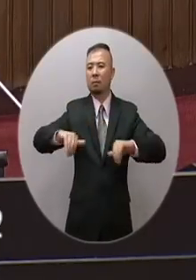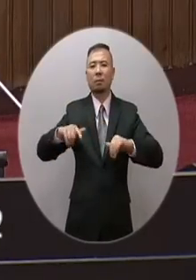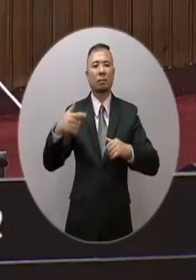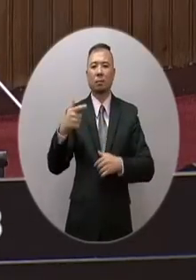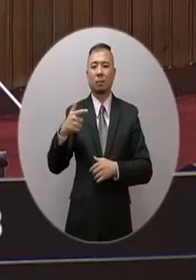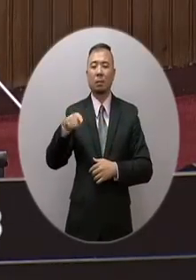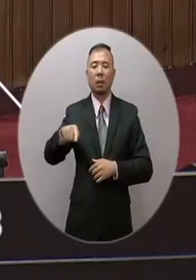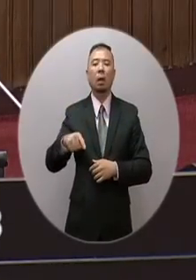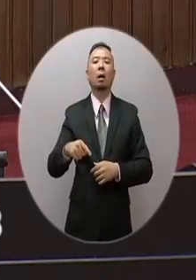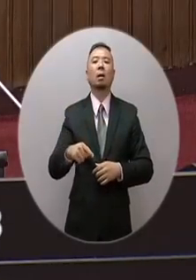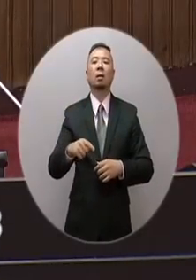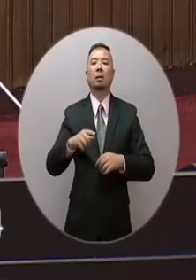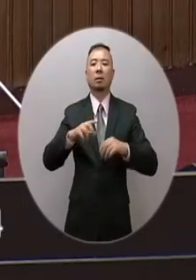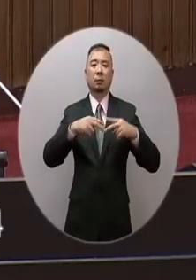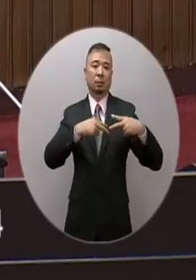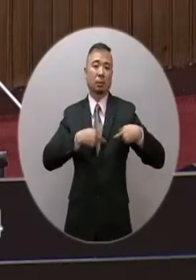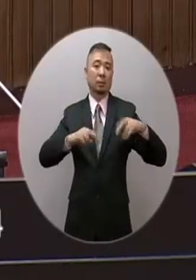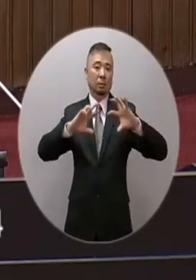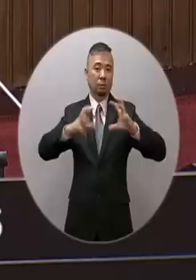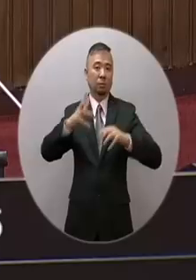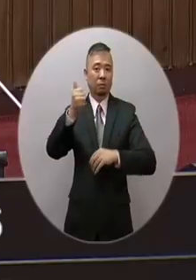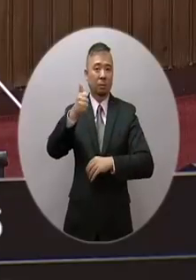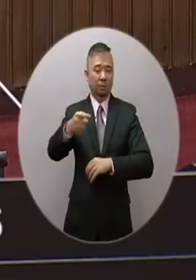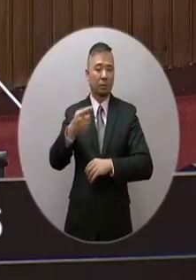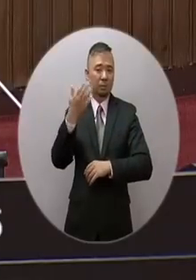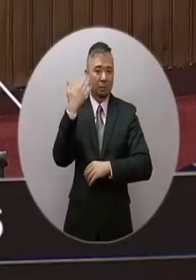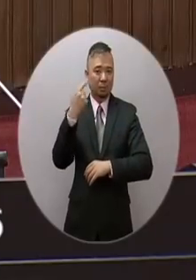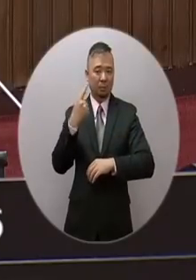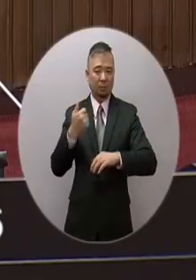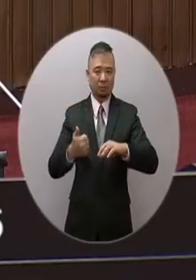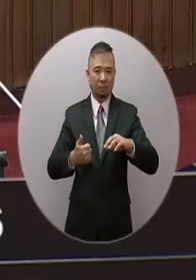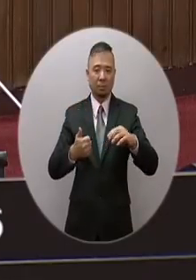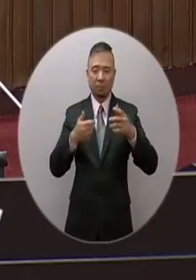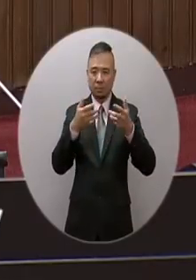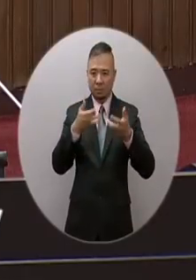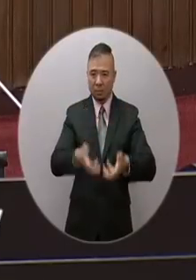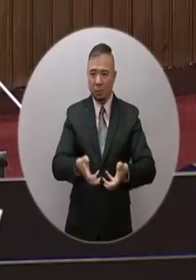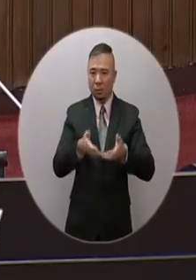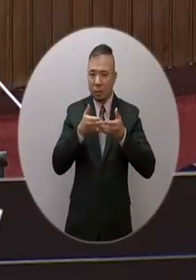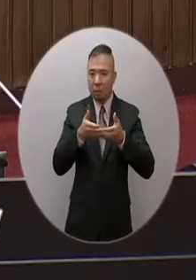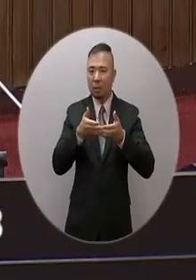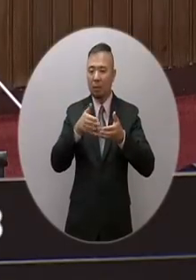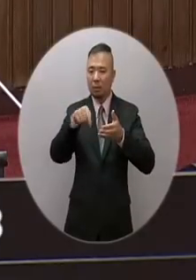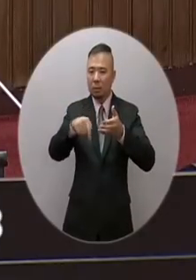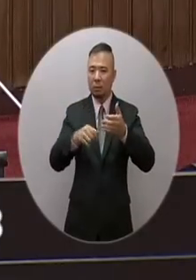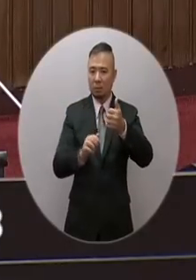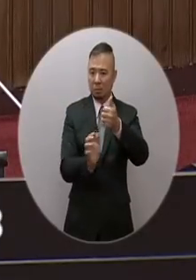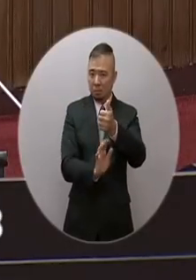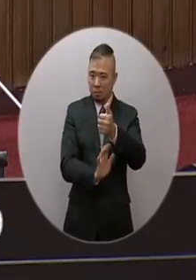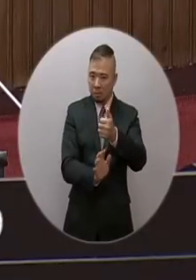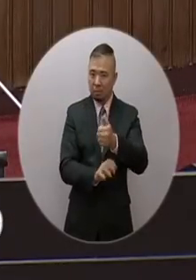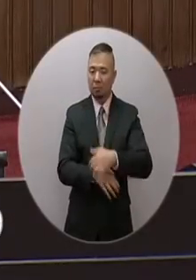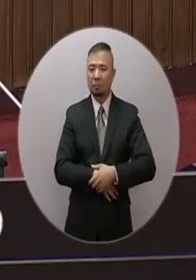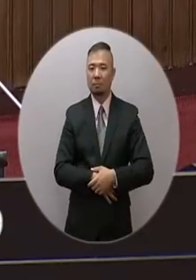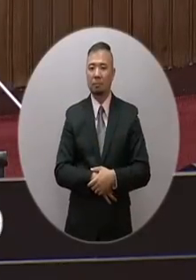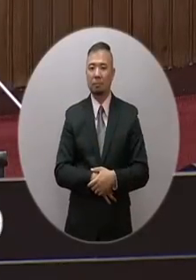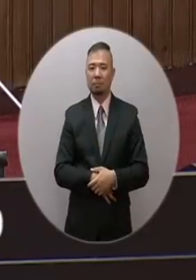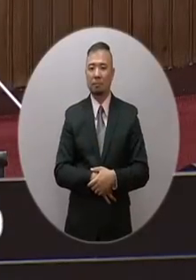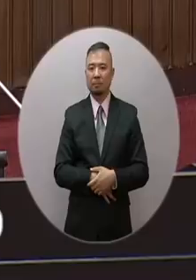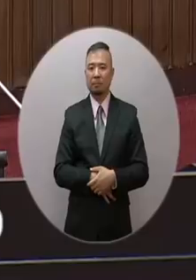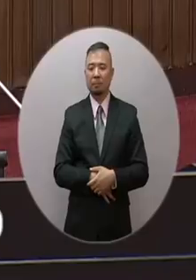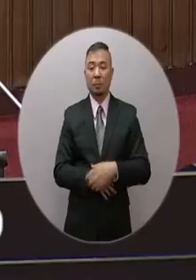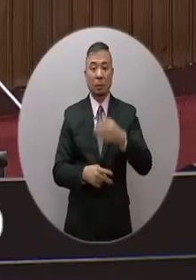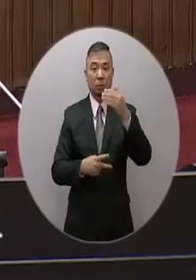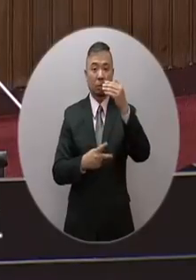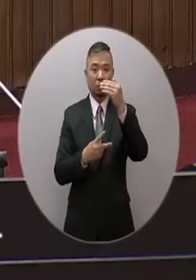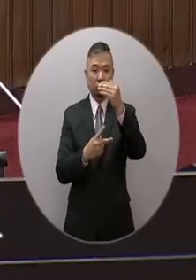任内之前承认两岸工作的重要成员曾说，离九二共识只是